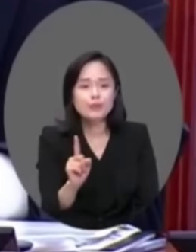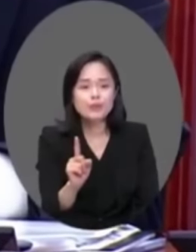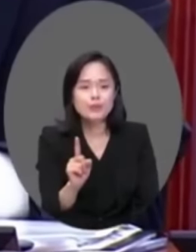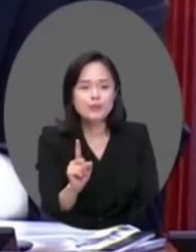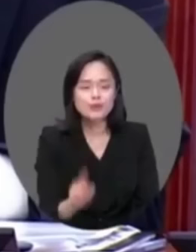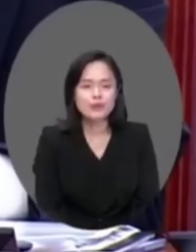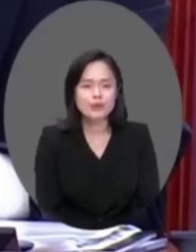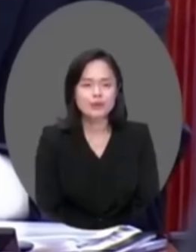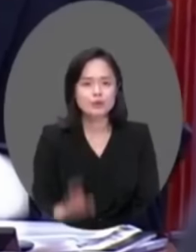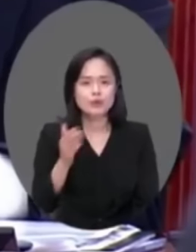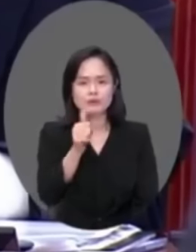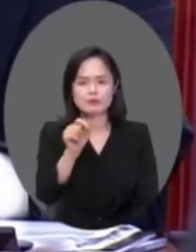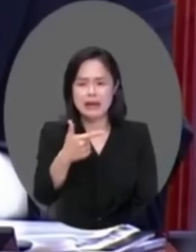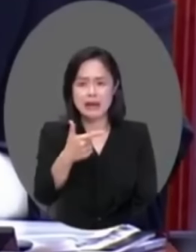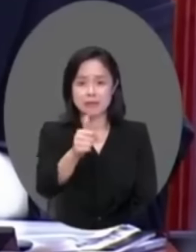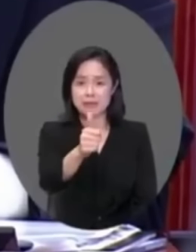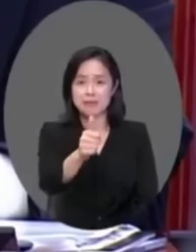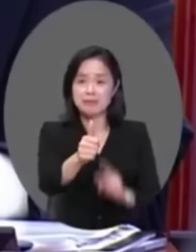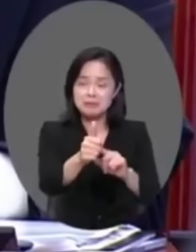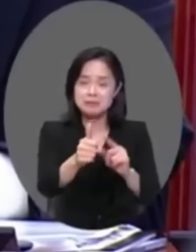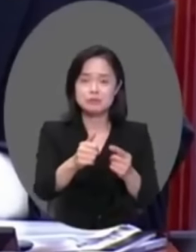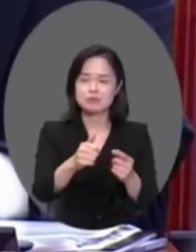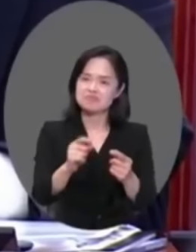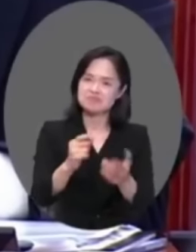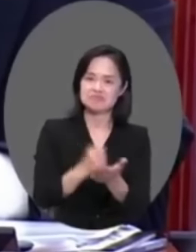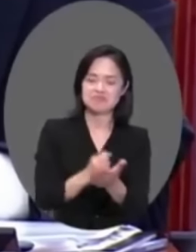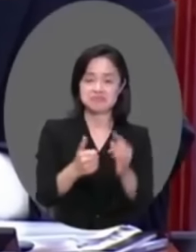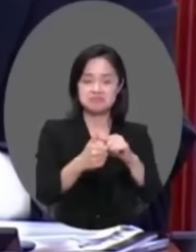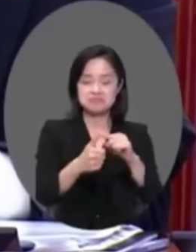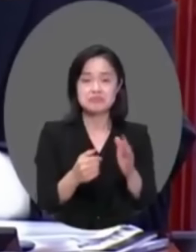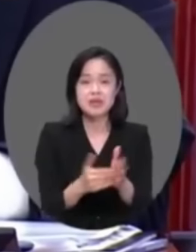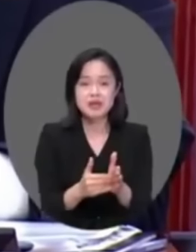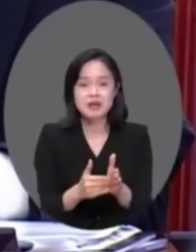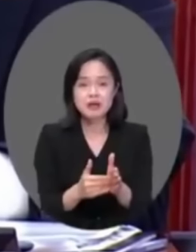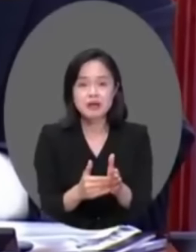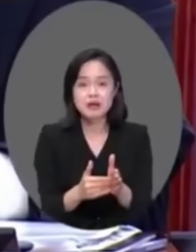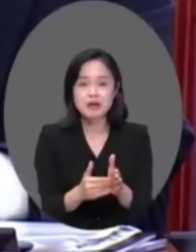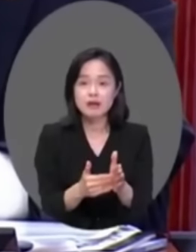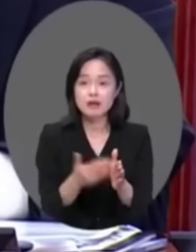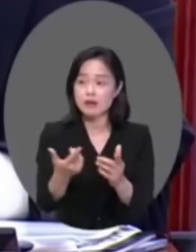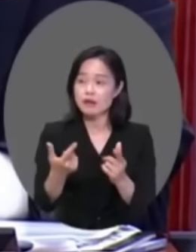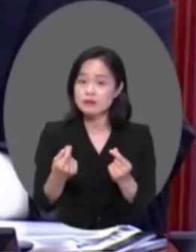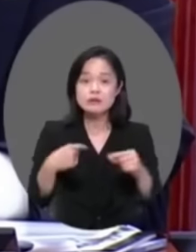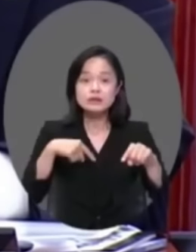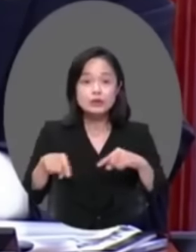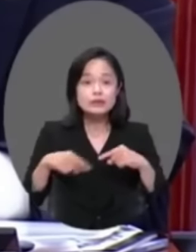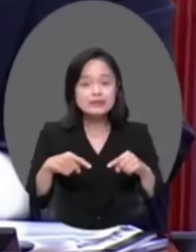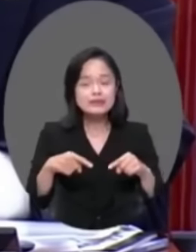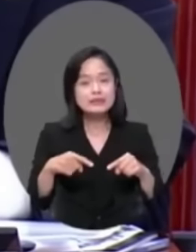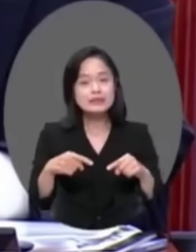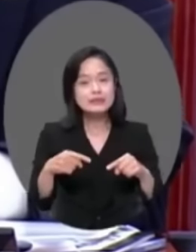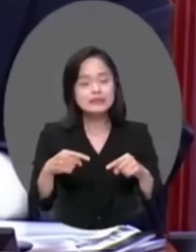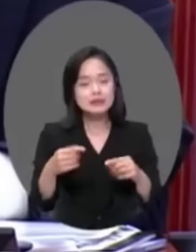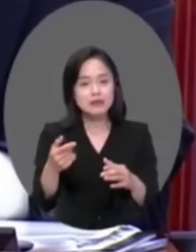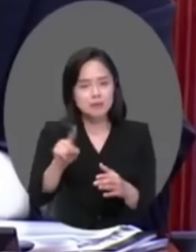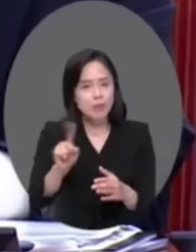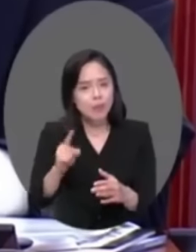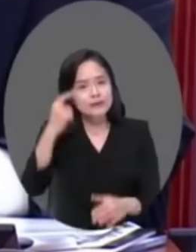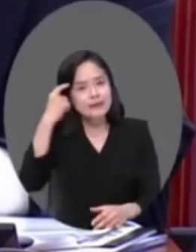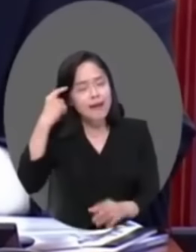설득해가 정부적 하시겠습니까 무슨 말씀하지 저 이해를 할 수가 없습니다 다 뛰워 드릴까요 이해를 할 수가 없습니다 저는 답변